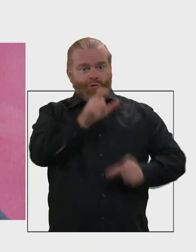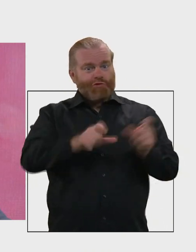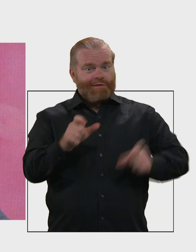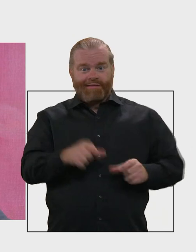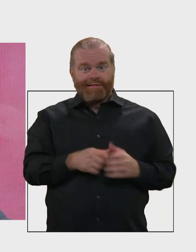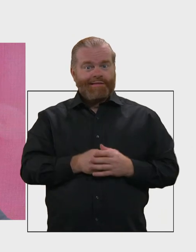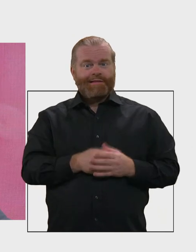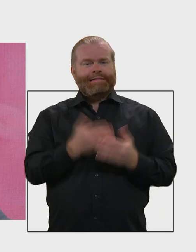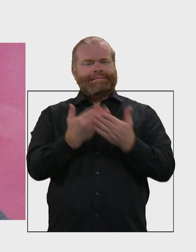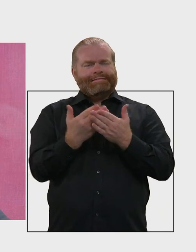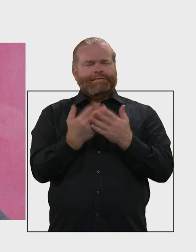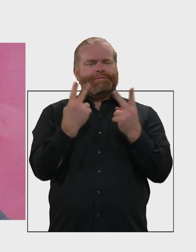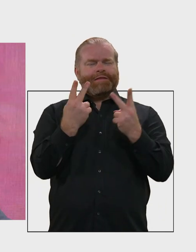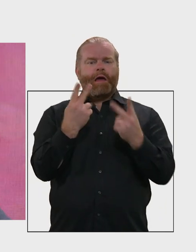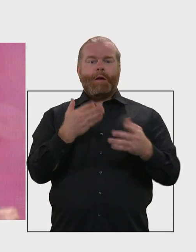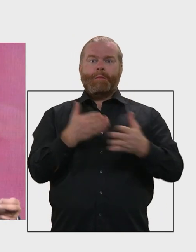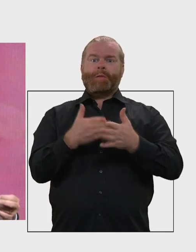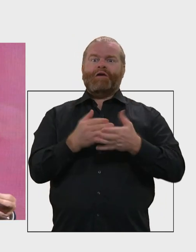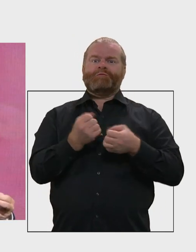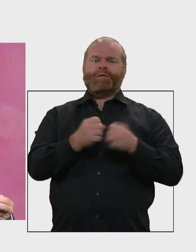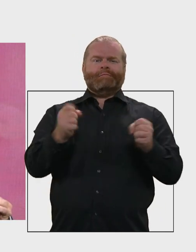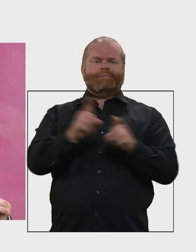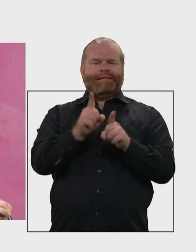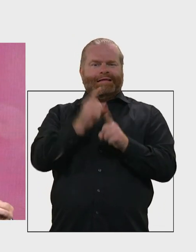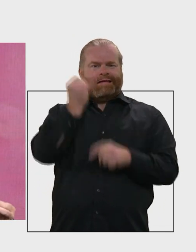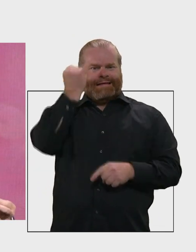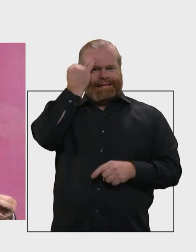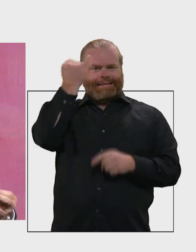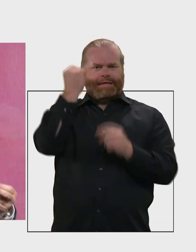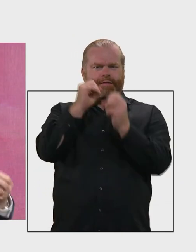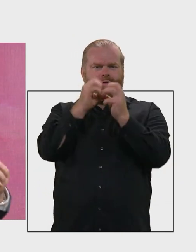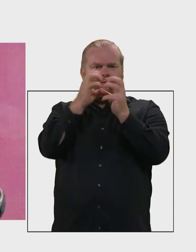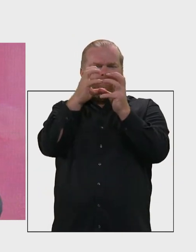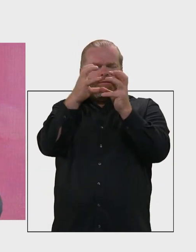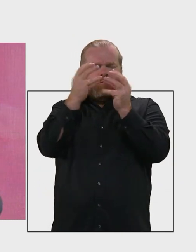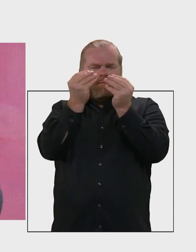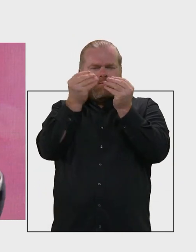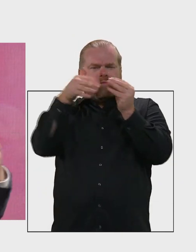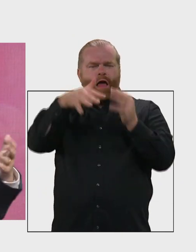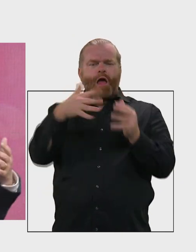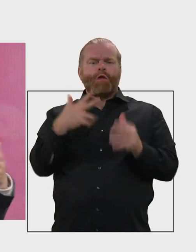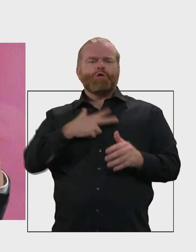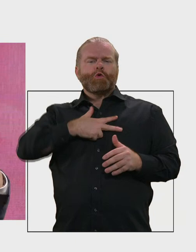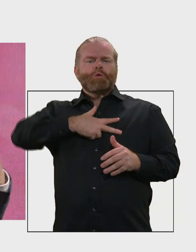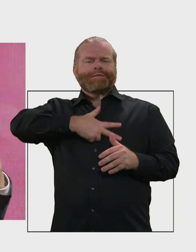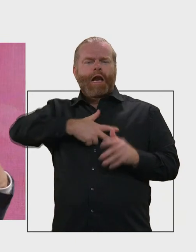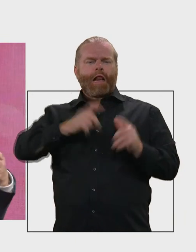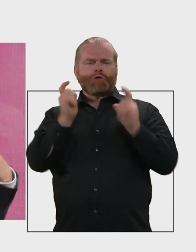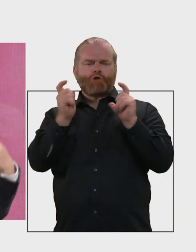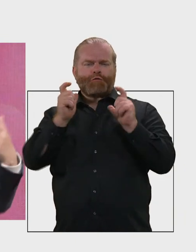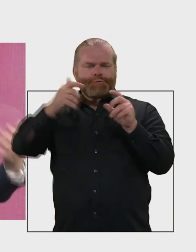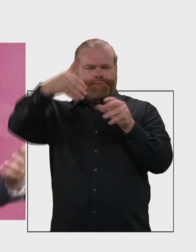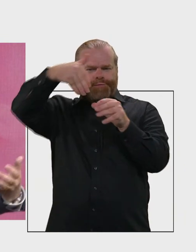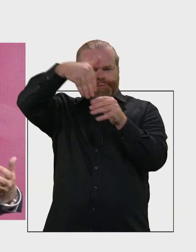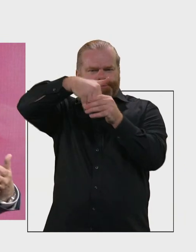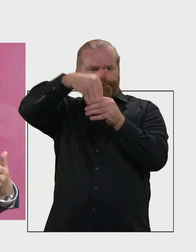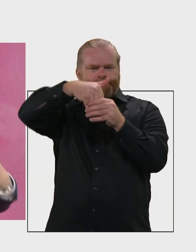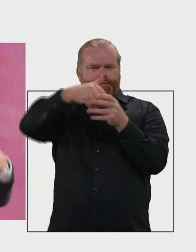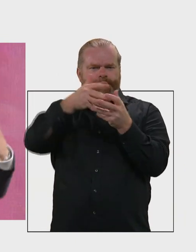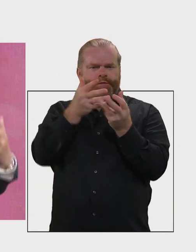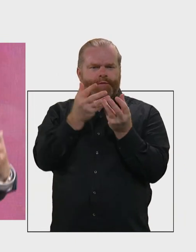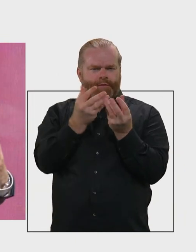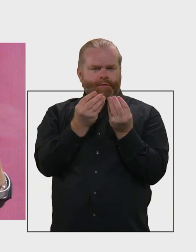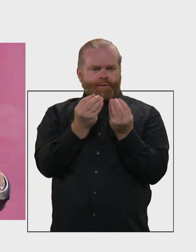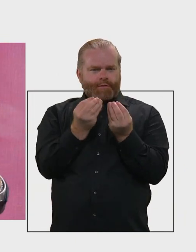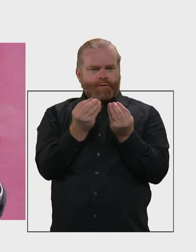mit einer tiefen sozialen Dimension. Es geht da nicht nur darum, wenn ich das noch sagen darf, dass Leute jetzt mit einem Rollstuhl in ein Haus reinkommen, in